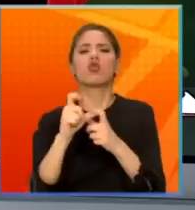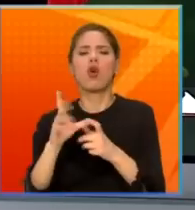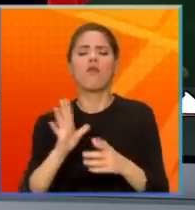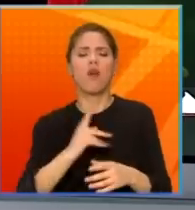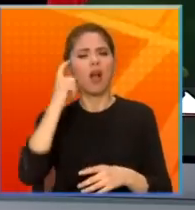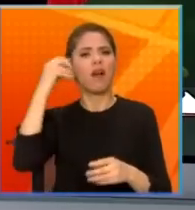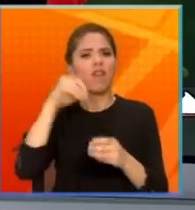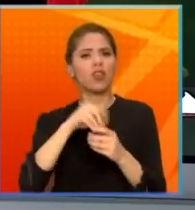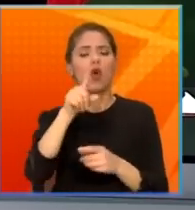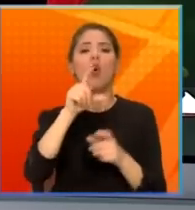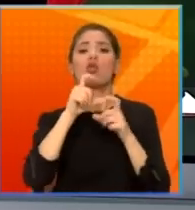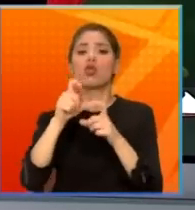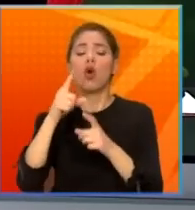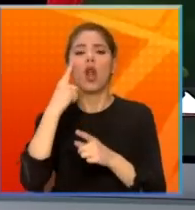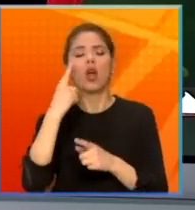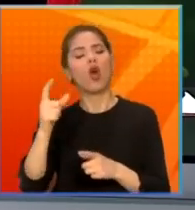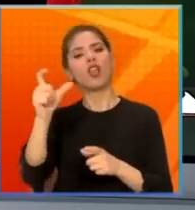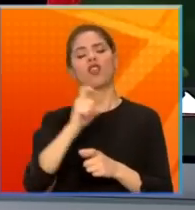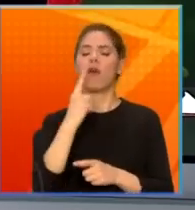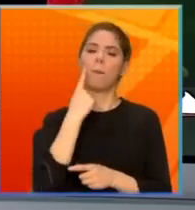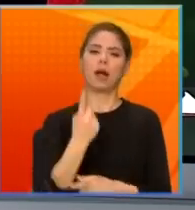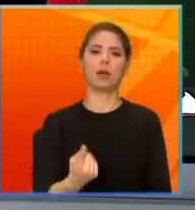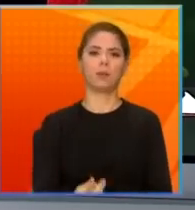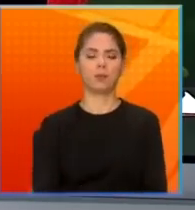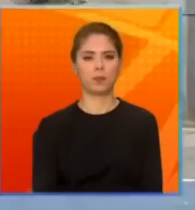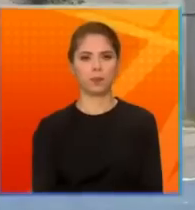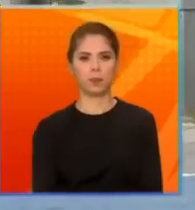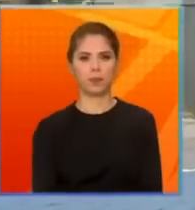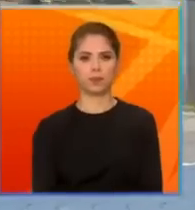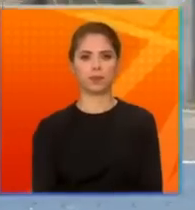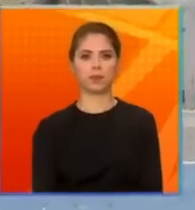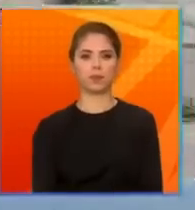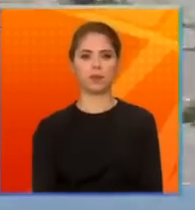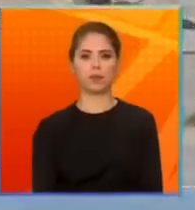var akıllarda. Bugün o sorulara da yanıt aradık.